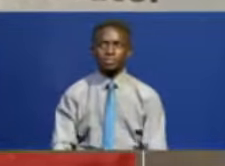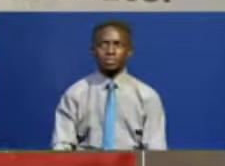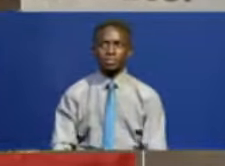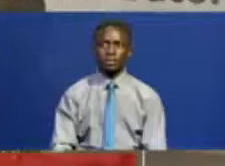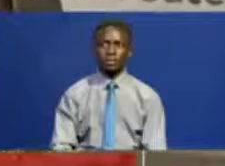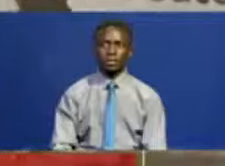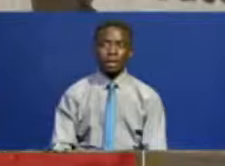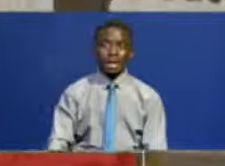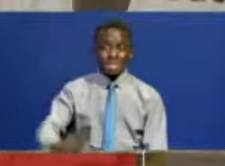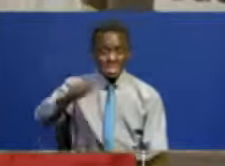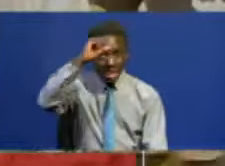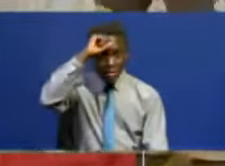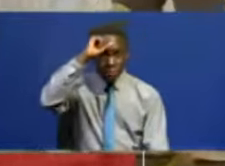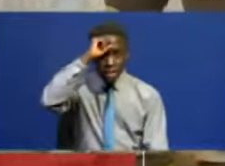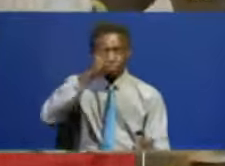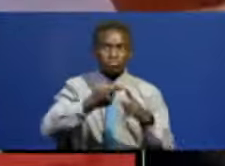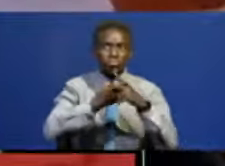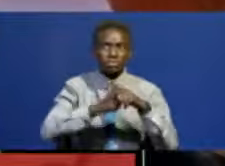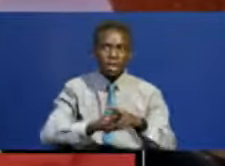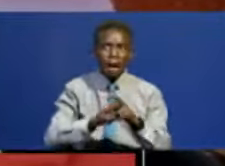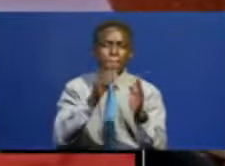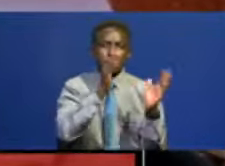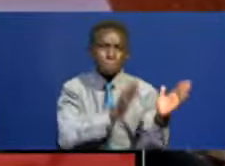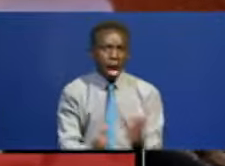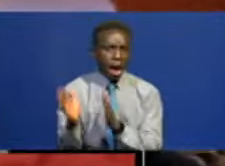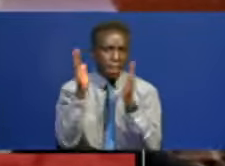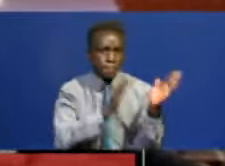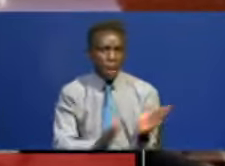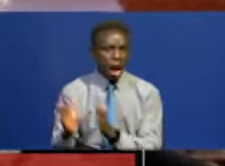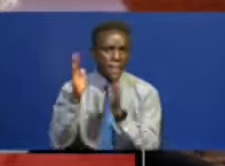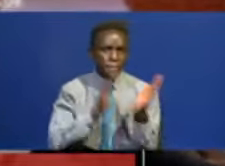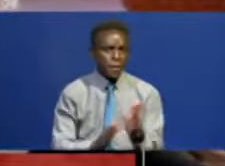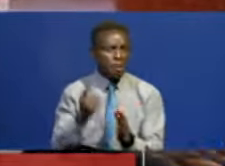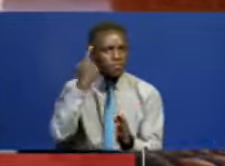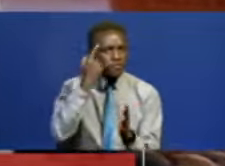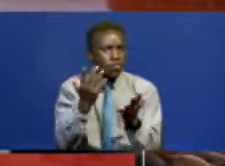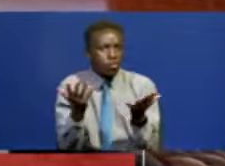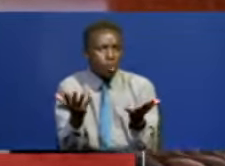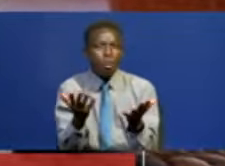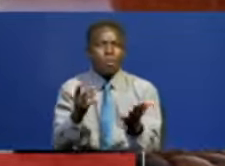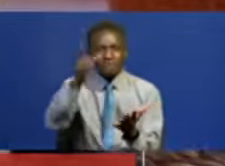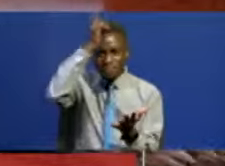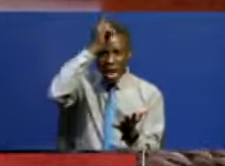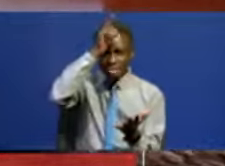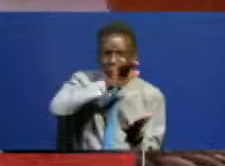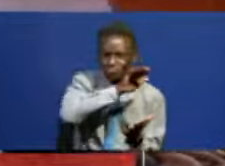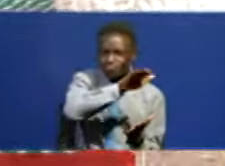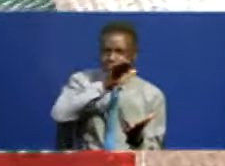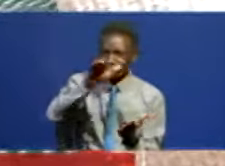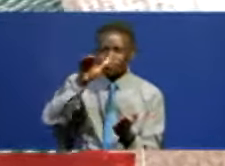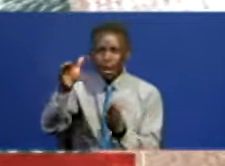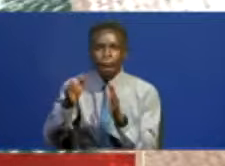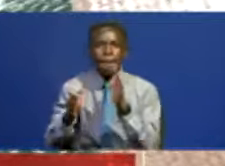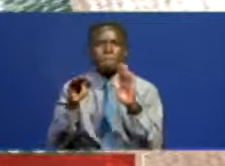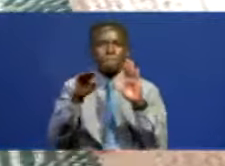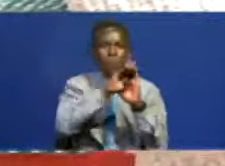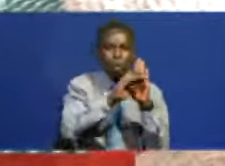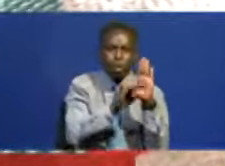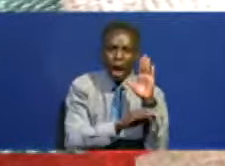Hatimaye serikali ya kitaifa imeanzisha mpango wa kuhamasisha mbinu katika viwango vya mashinani ili kukuza uwezo wa